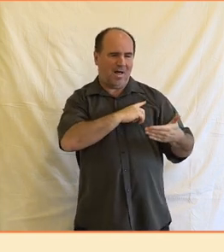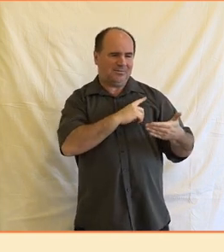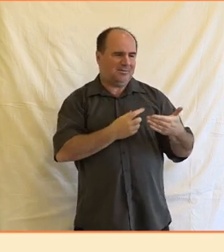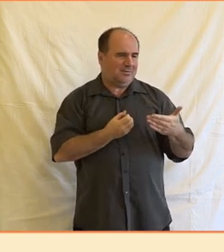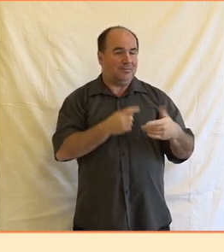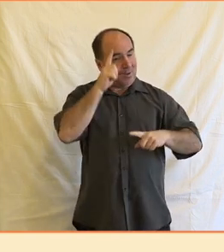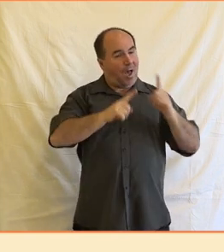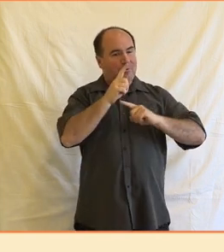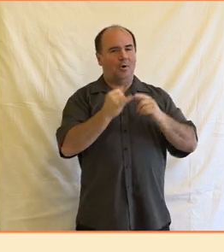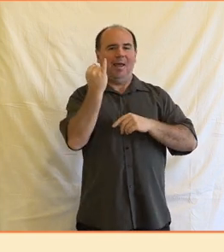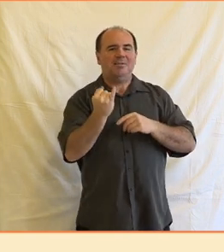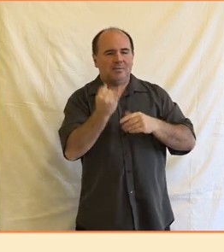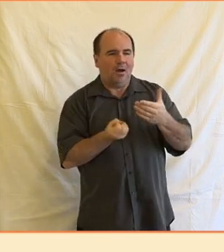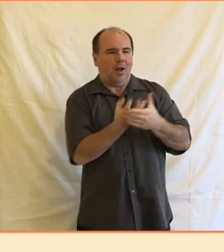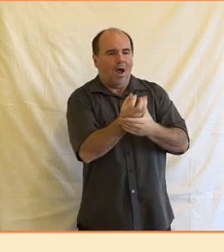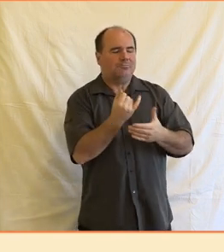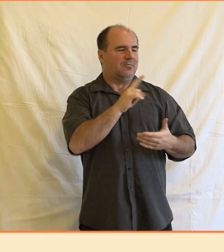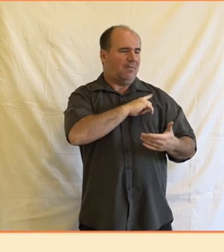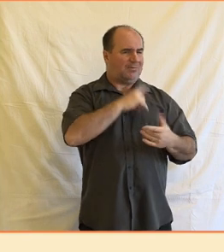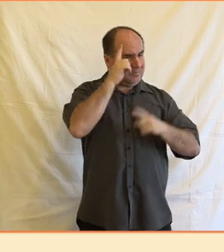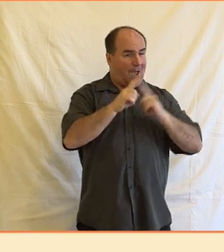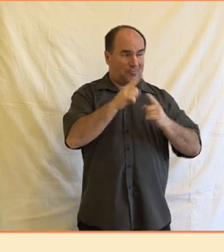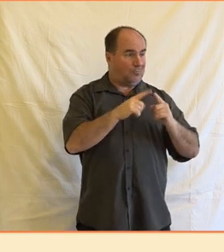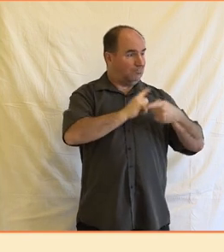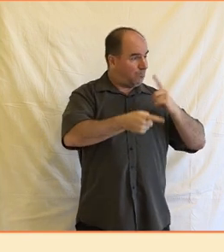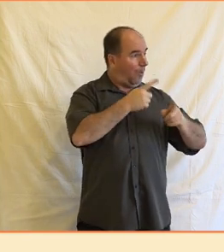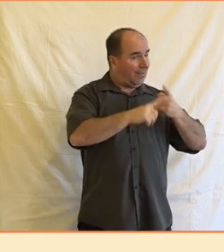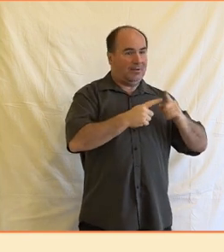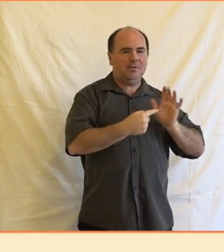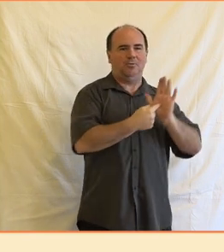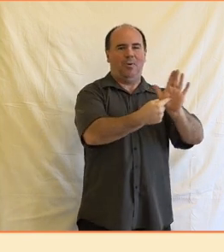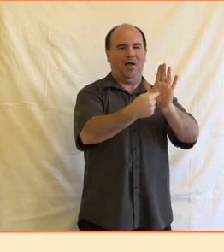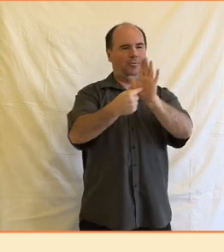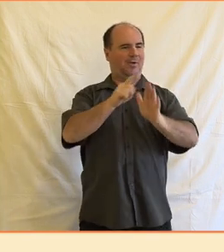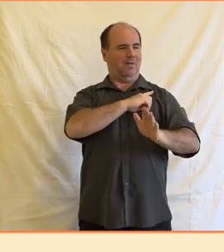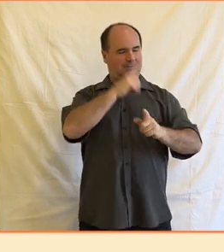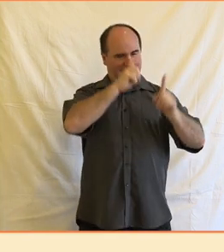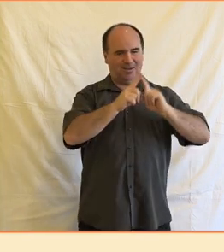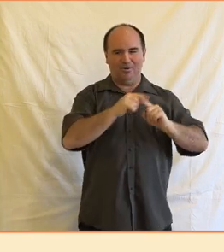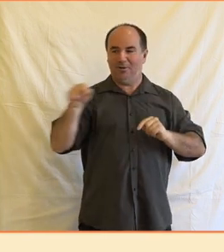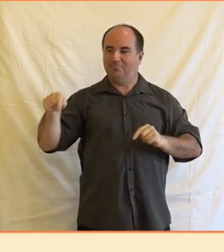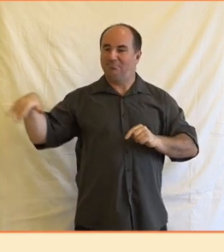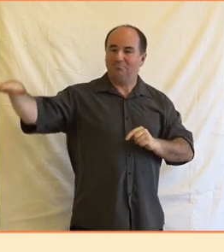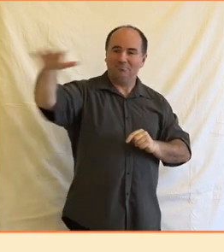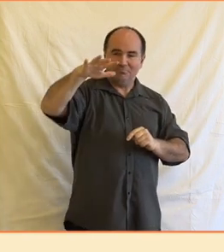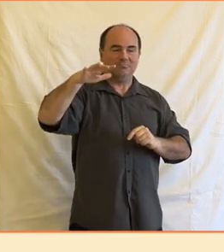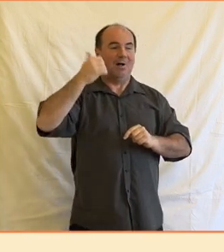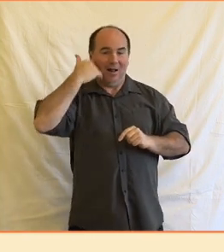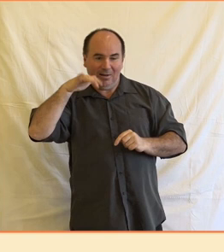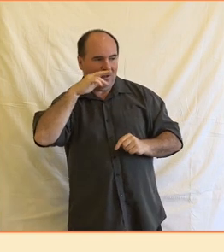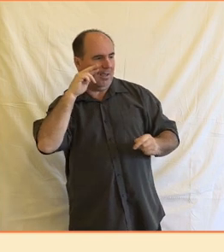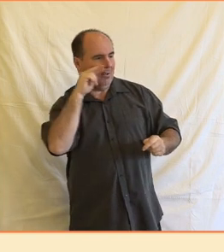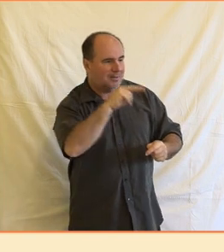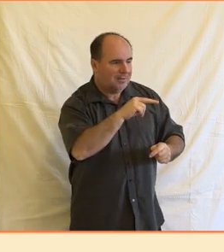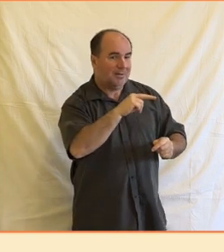samotná sociální síť, respektive její provozovatel, kteří můžou různým způsobem vlastně regulovat nejen to